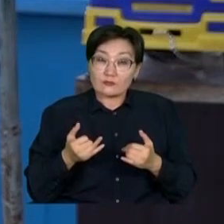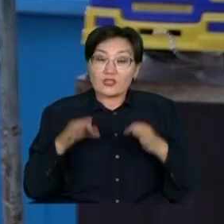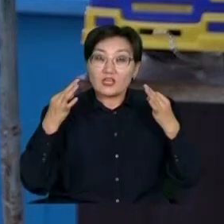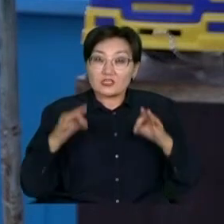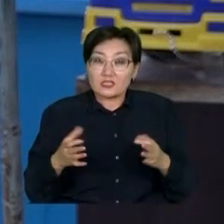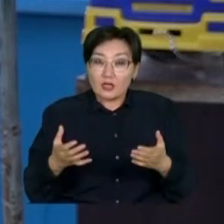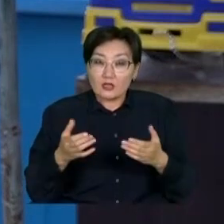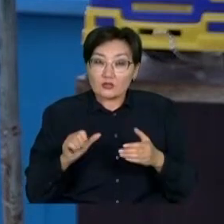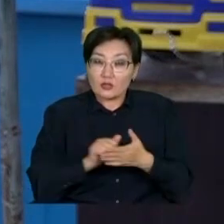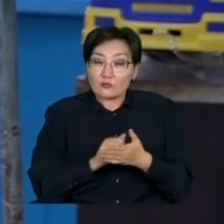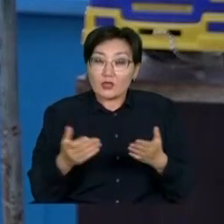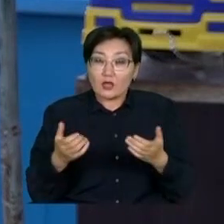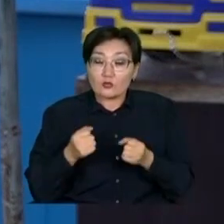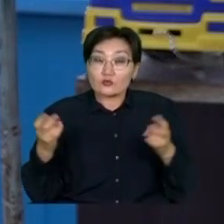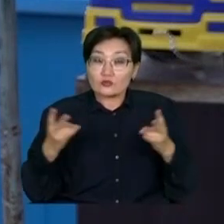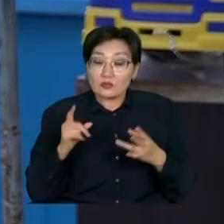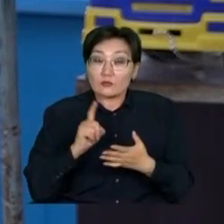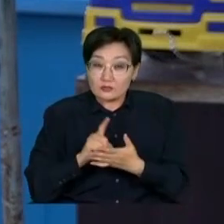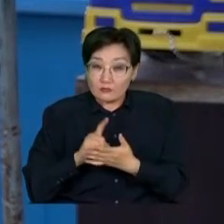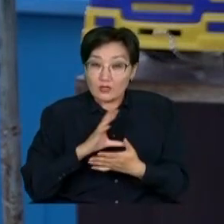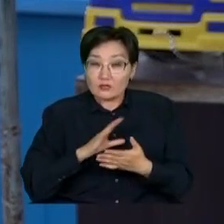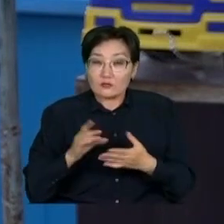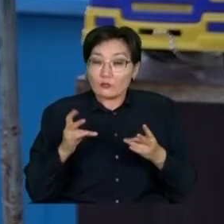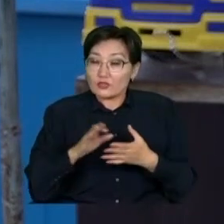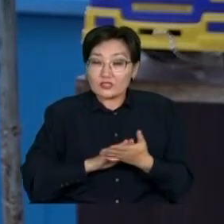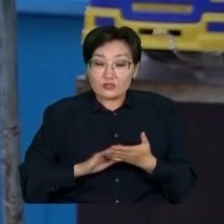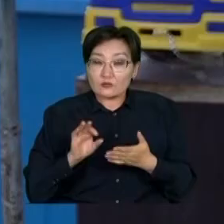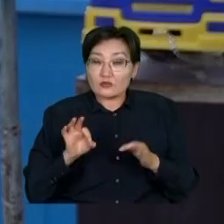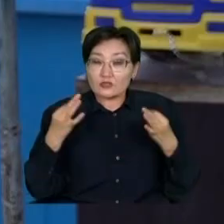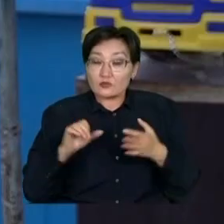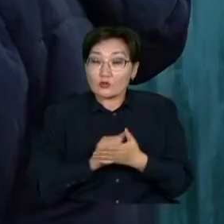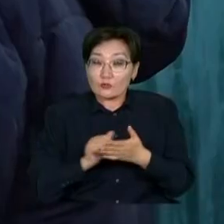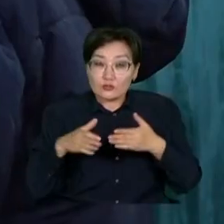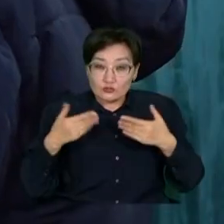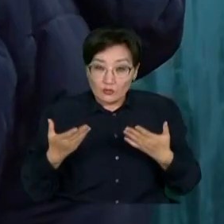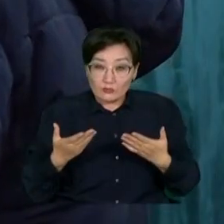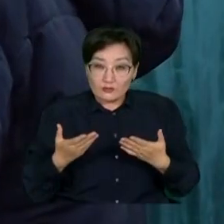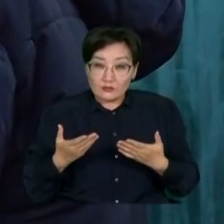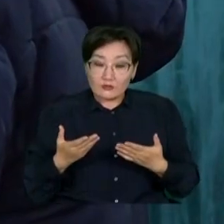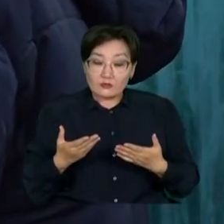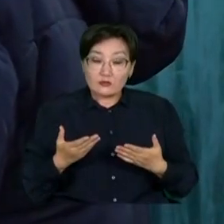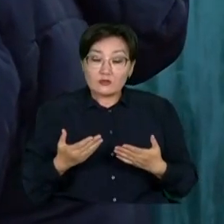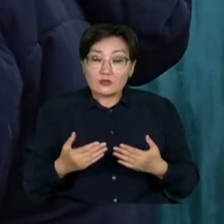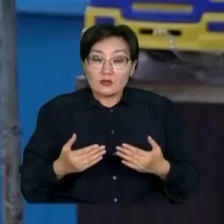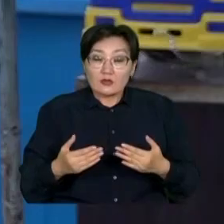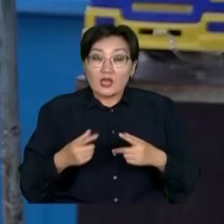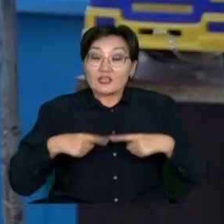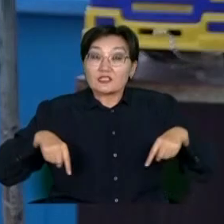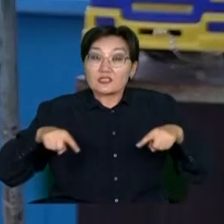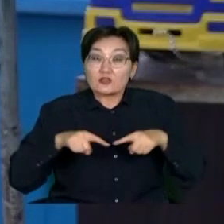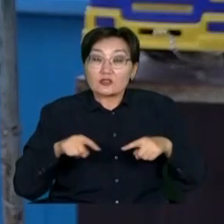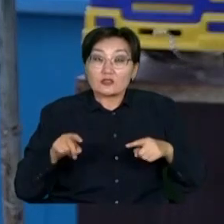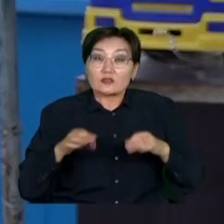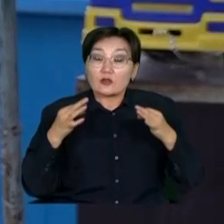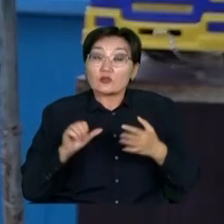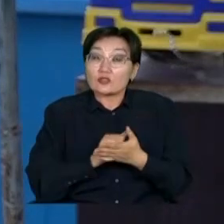разрешение алуға міндетті болатын, бірақ ешқандай да разрешениесі болмаған. Яғни организациясында лицензия